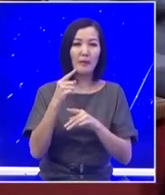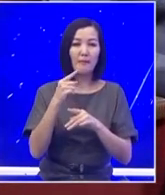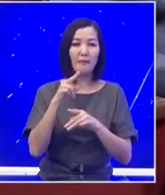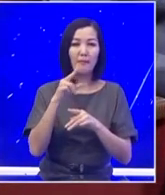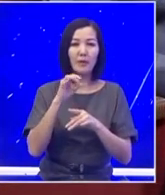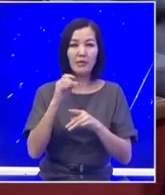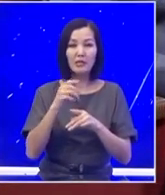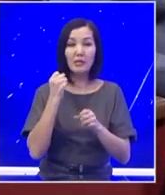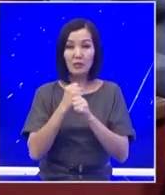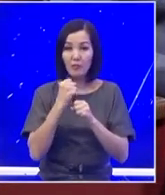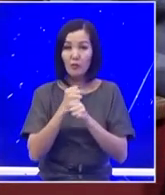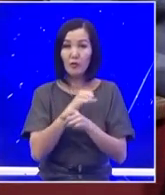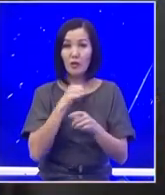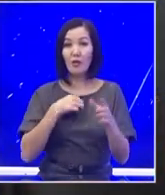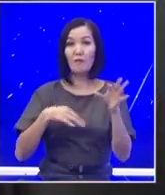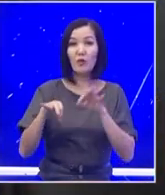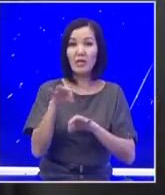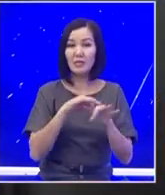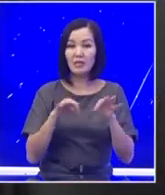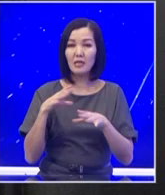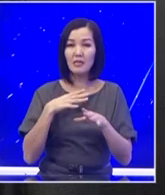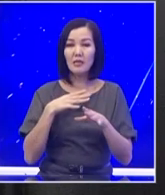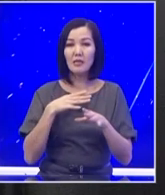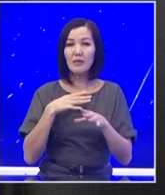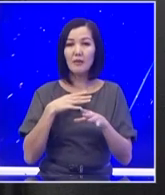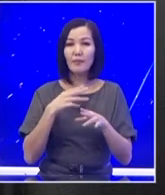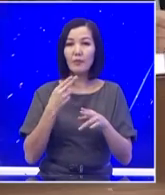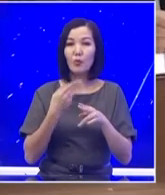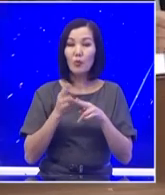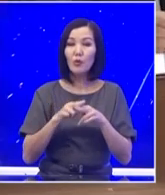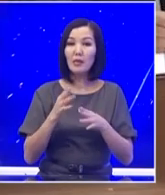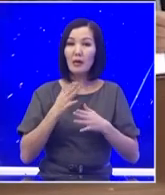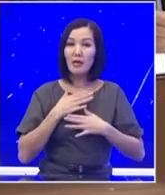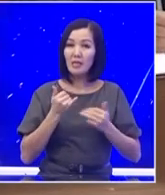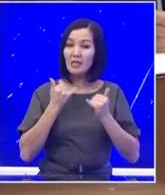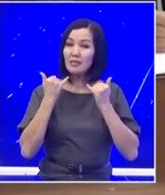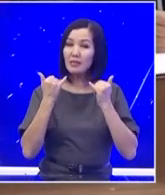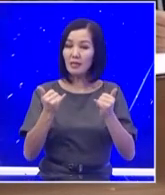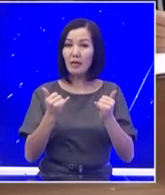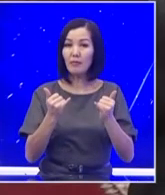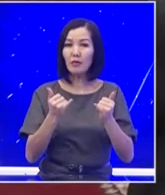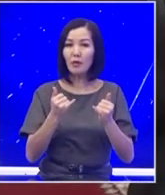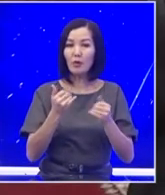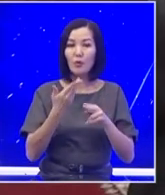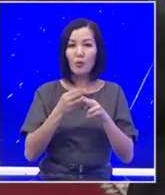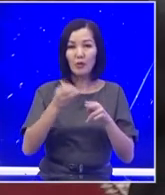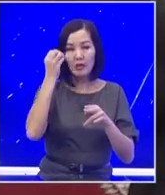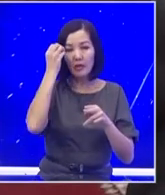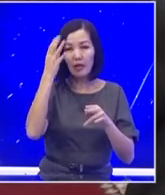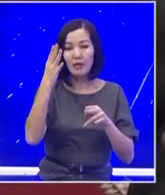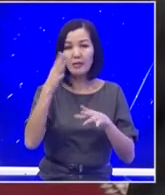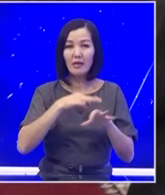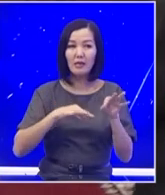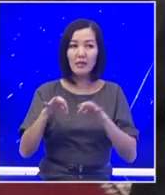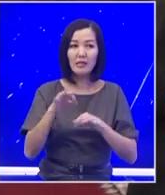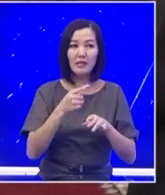скверы, это его работа. Поэтому Абим, мен өте қатты сыйлаймын сізді. Талантливый архитектор. Талдықорған менің